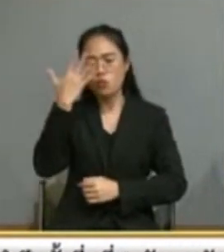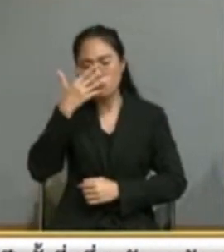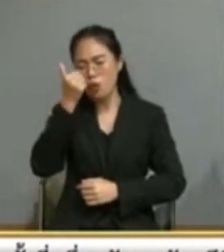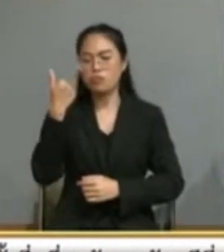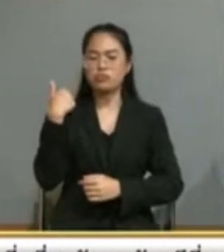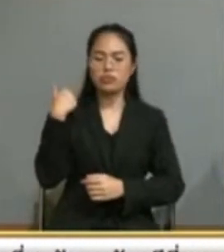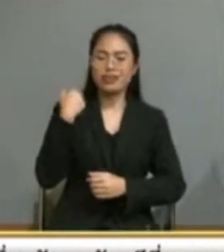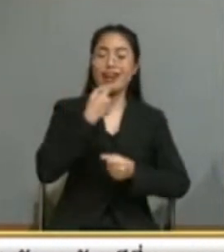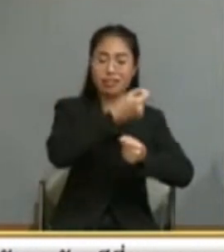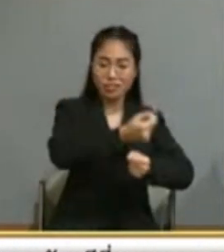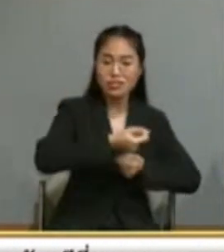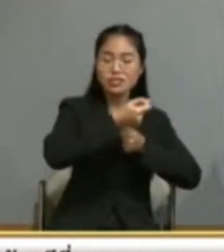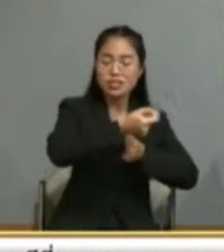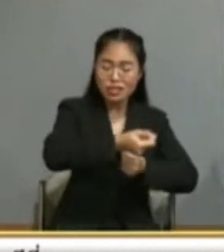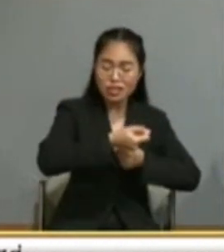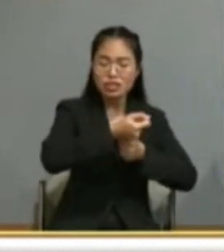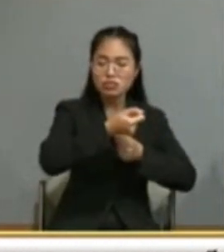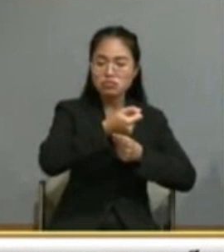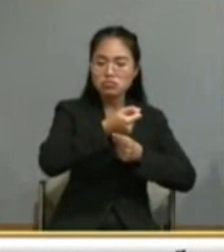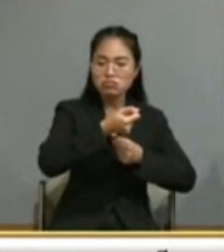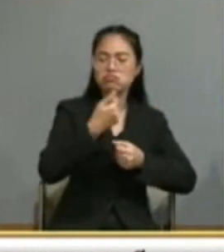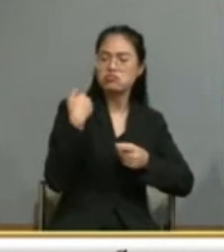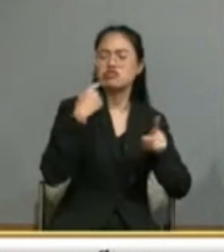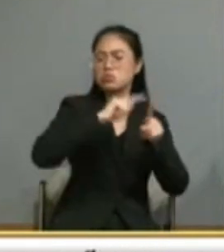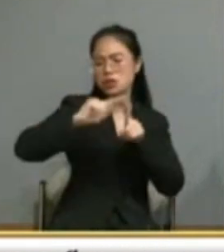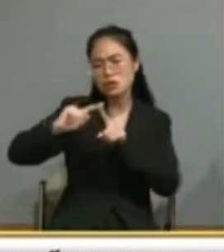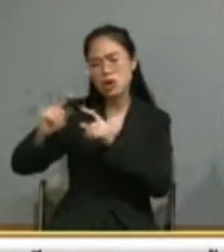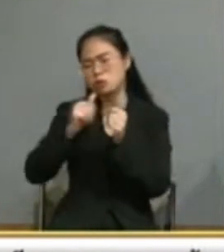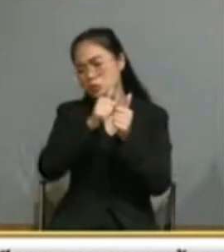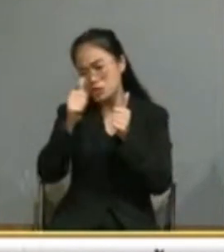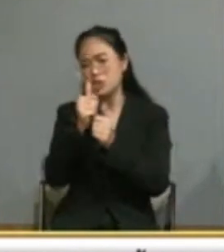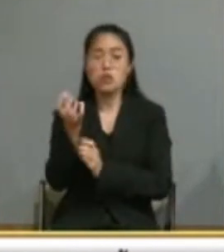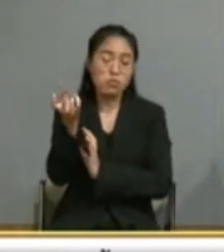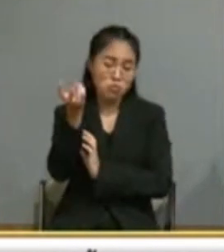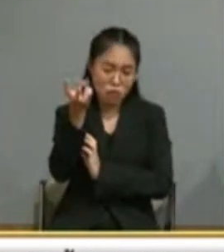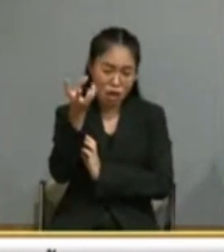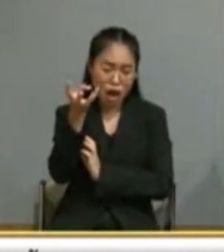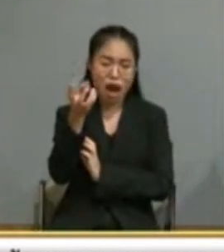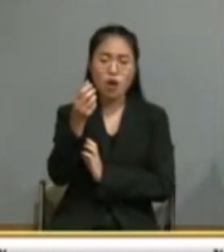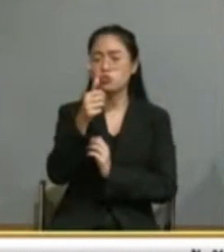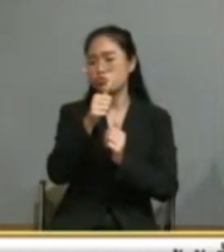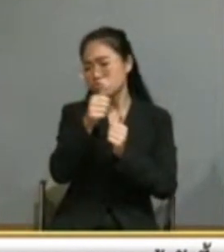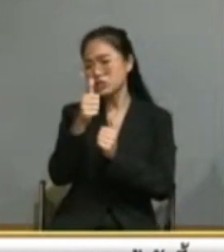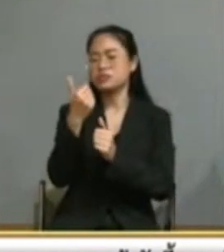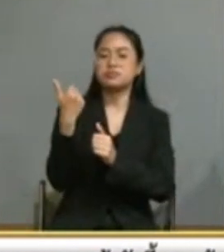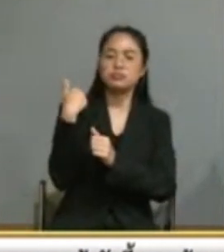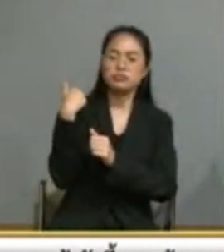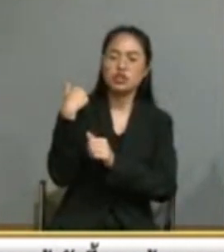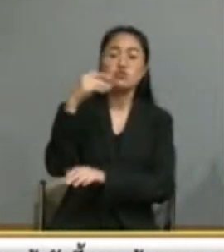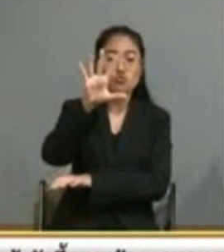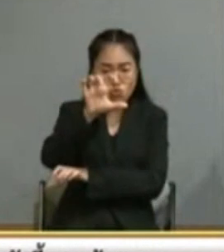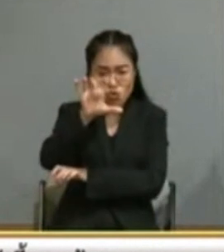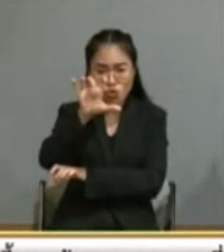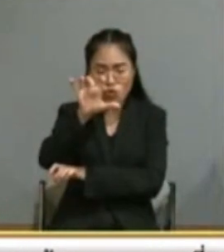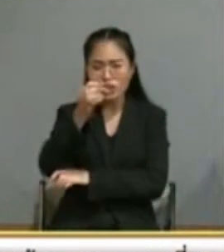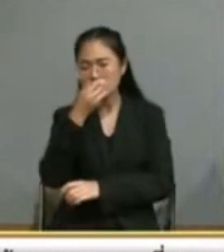ทางการเกษตน เรามีข่วสงอยด firmware,สาคูต้น แลกงกามกามสามน้ำที่แกทappaทเที่ย